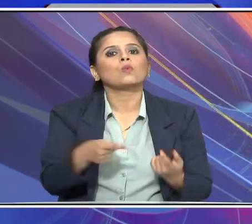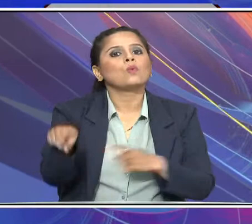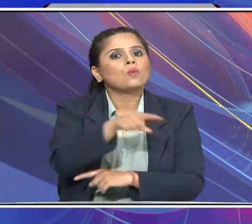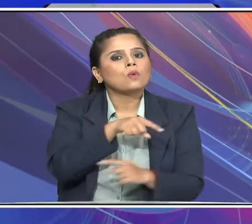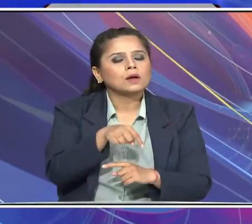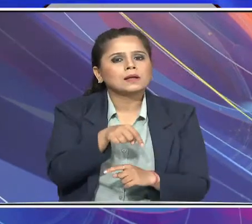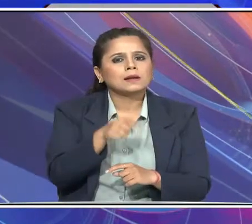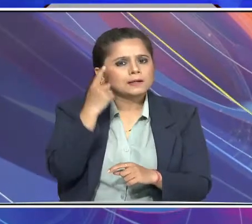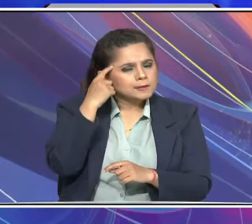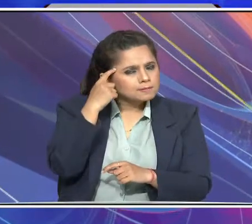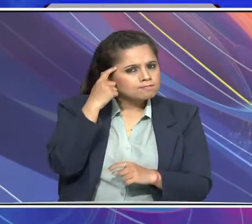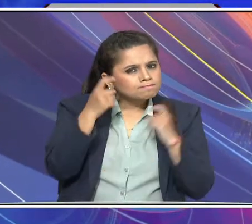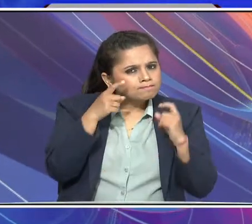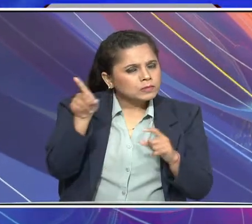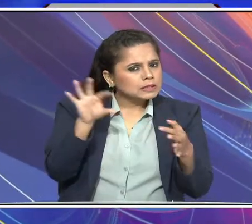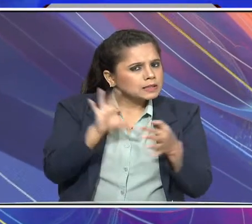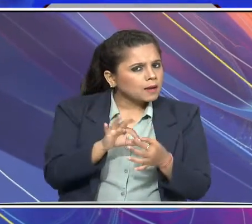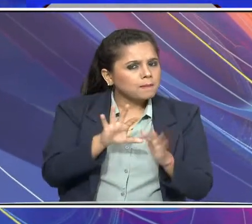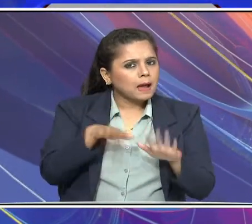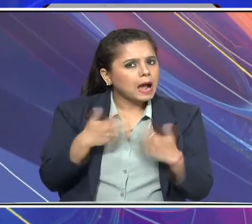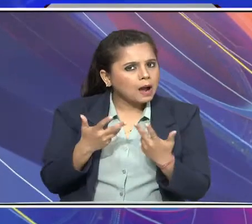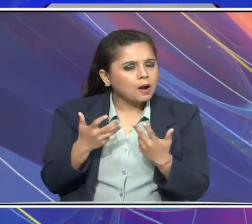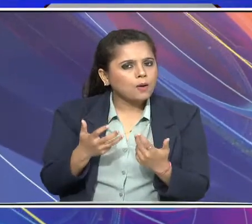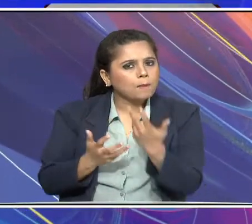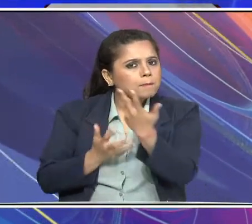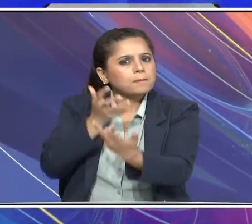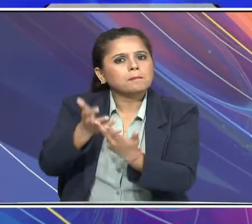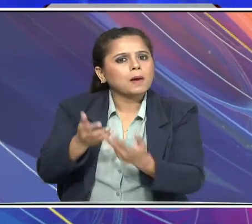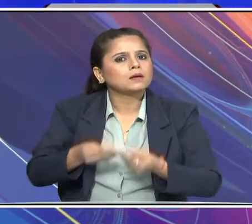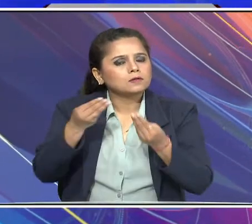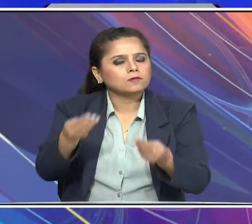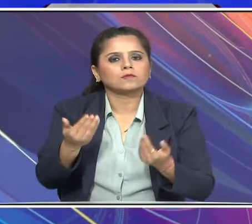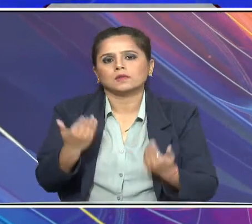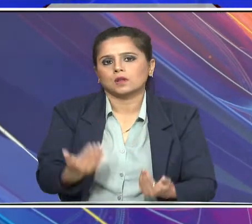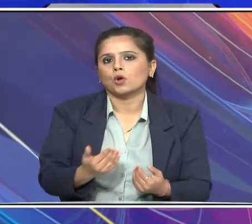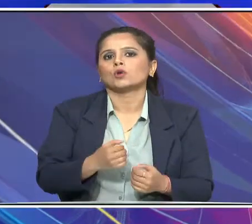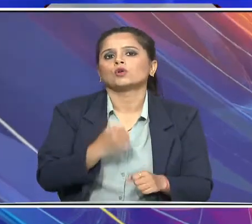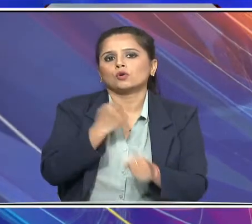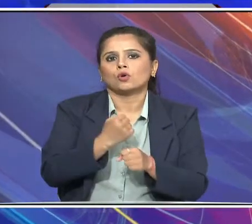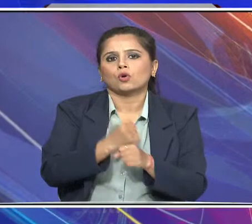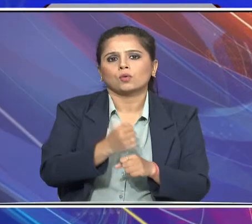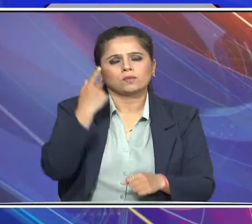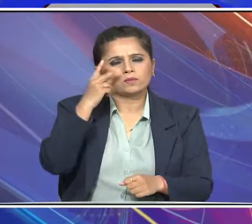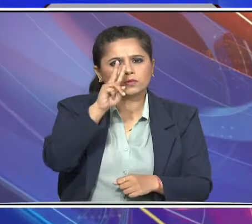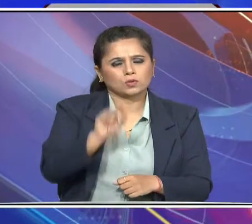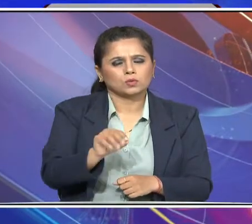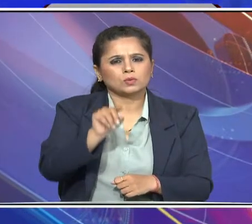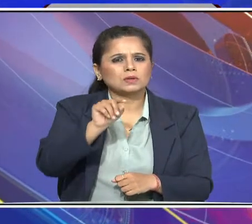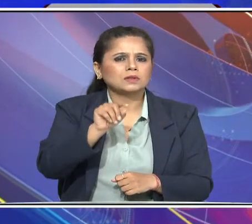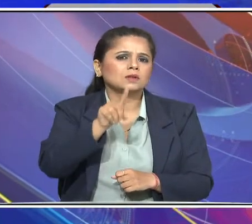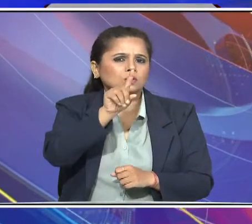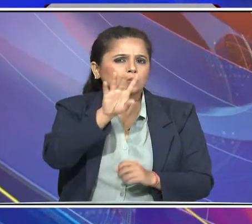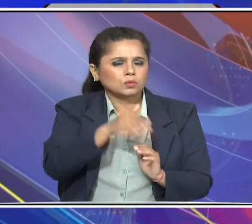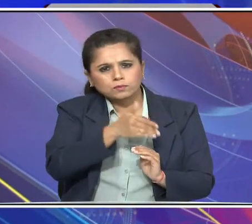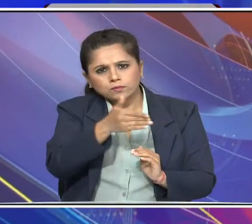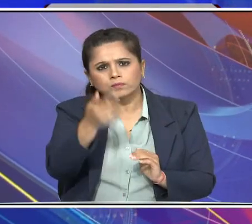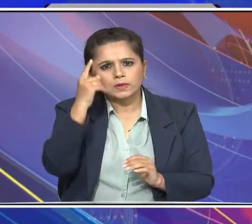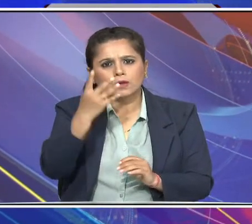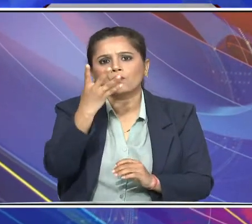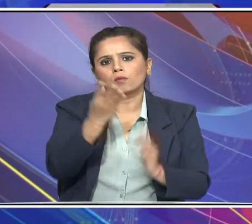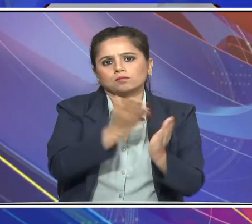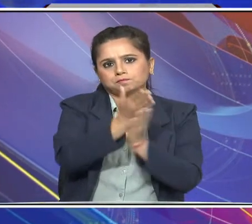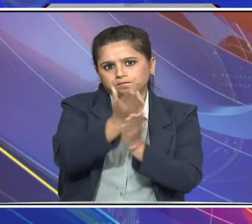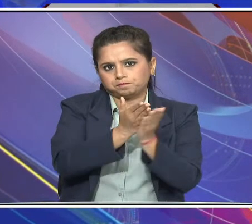को पुरी करने के लिए देश में गवर्नमेंट ने 2014 के बाद कर फैज